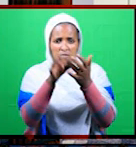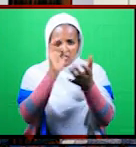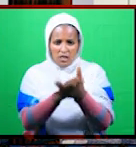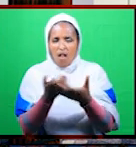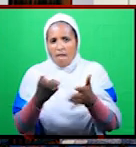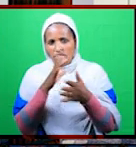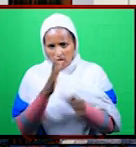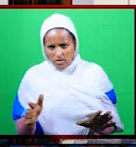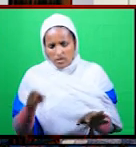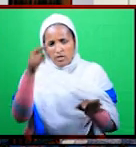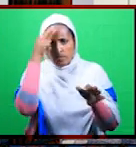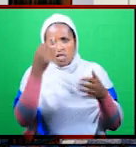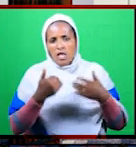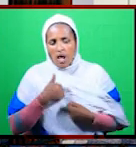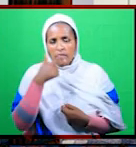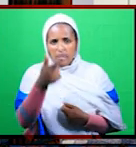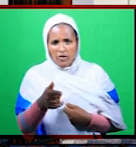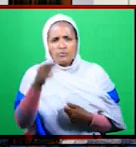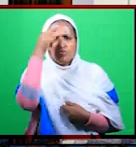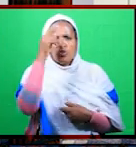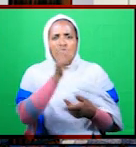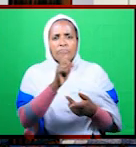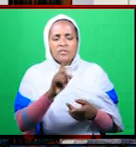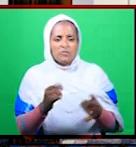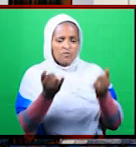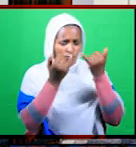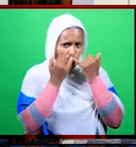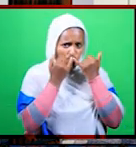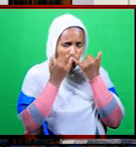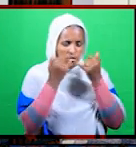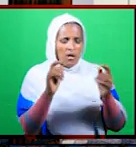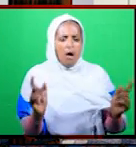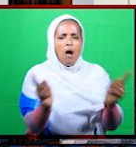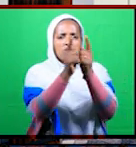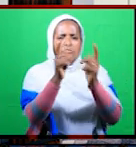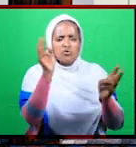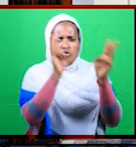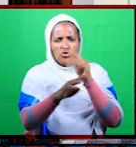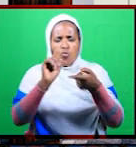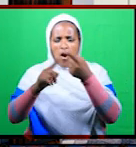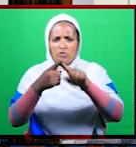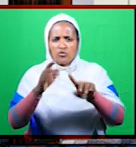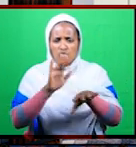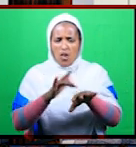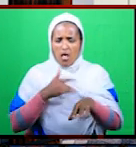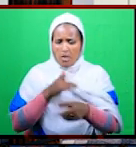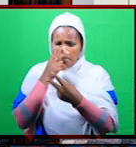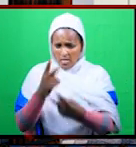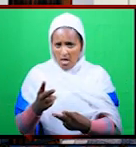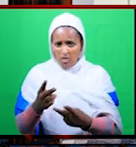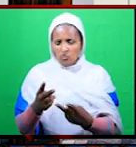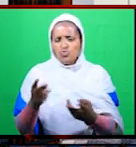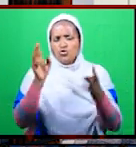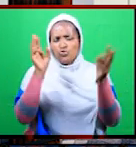ትዳርን አልፈልግም ምክንያት አለኝ ብላለች። ምክንያቷ ስታስታርቅ የገጠሟት ችግሮች እና ጓደኞቿ ላይ